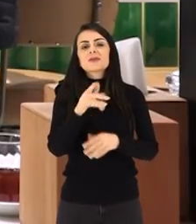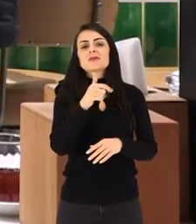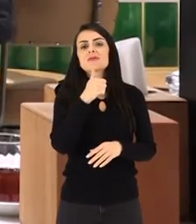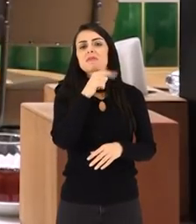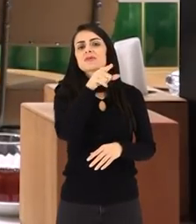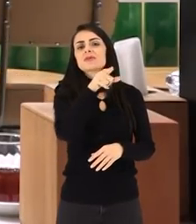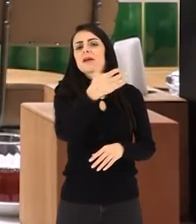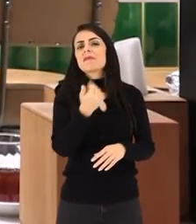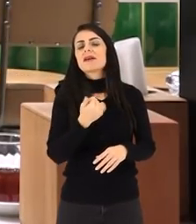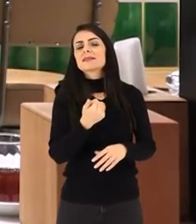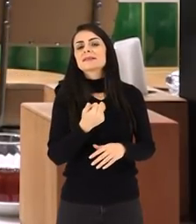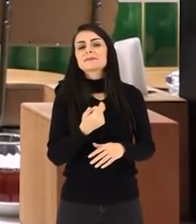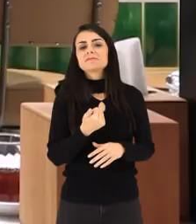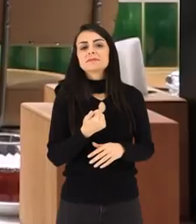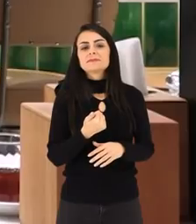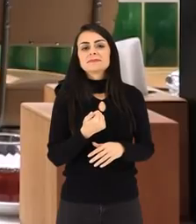benim şeylerimi versene.